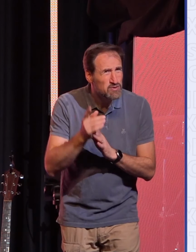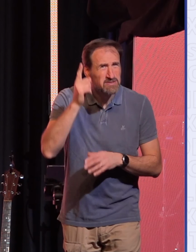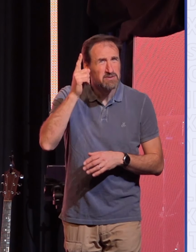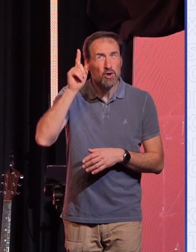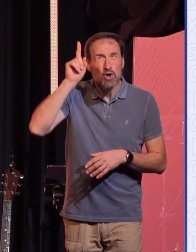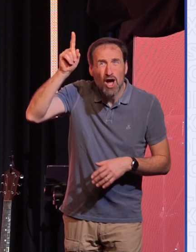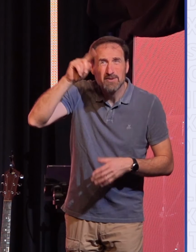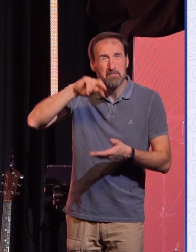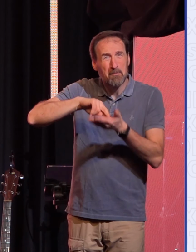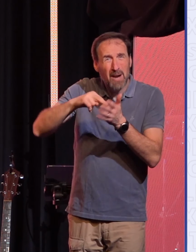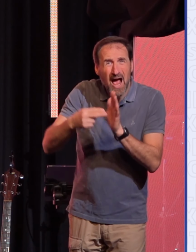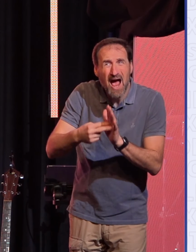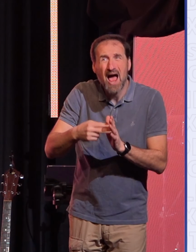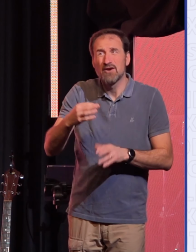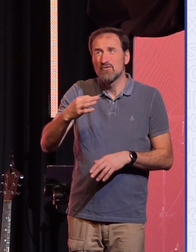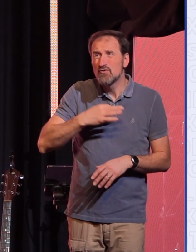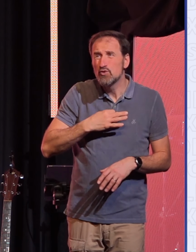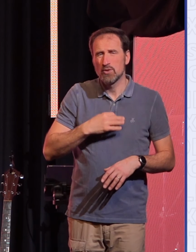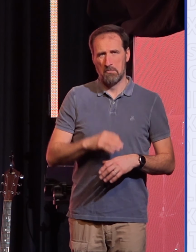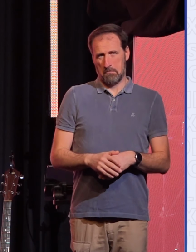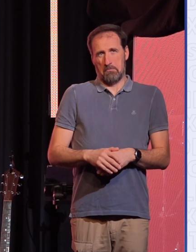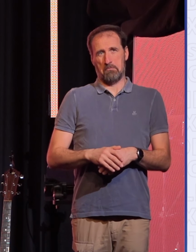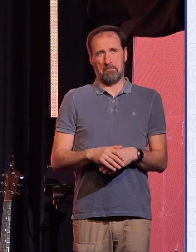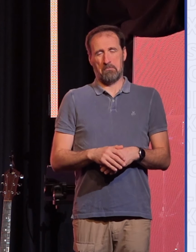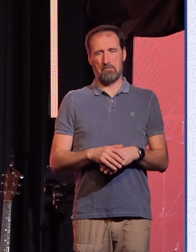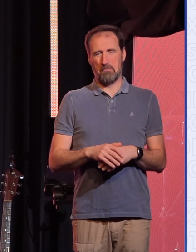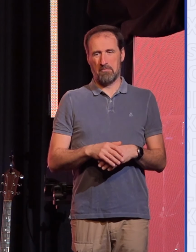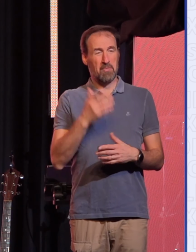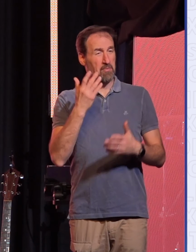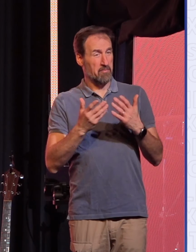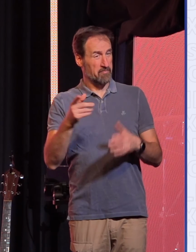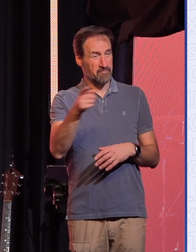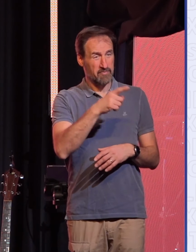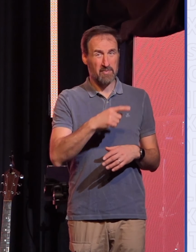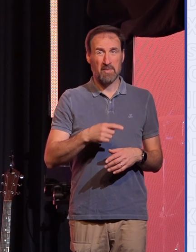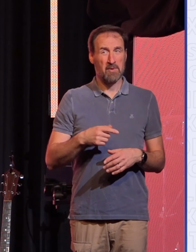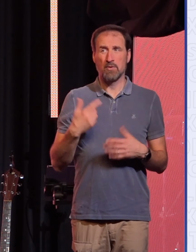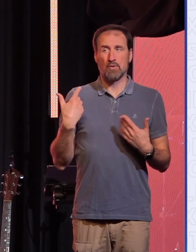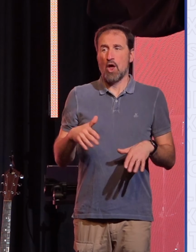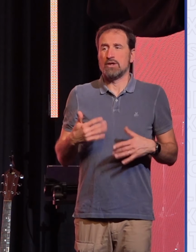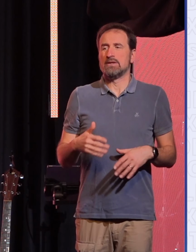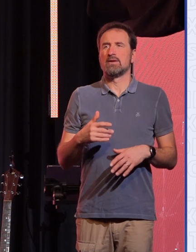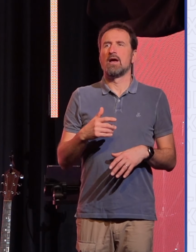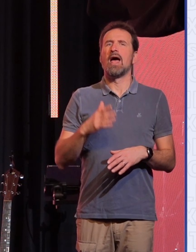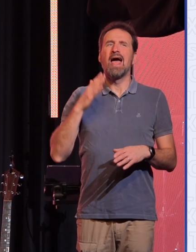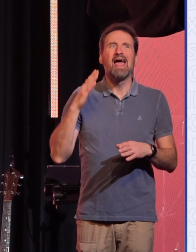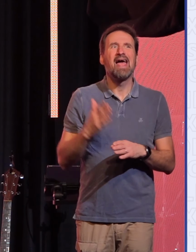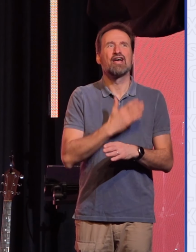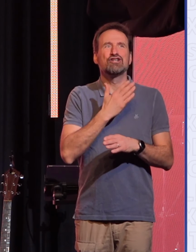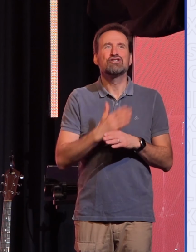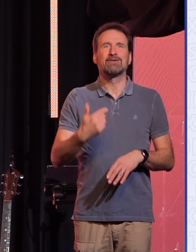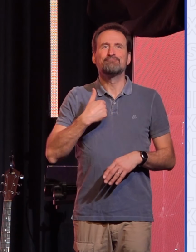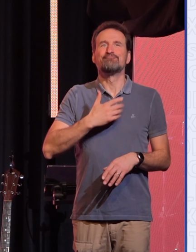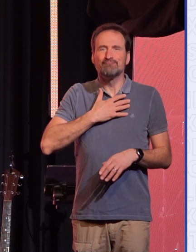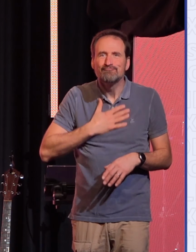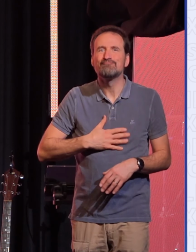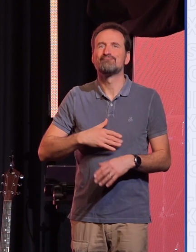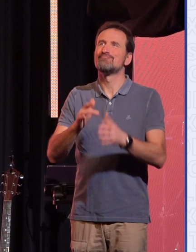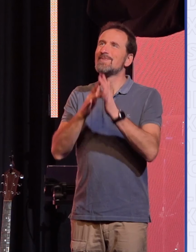eine bewusste Entscheidung getroffen hast, Jesus nachzufolgen mit ganzem Herzen. Und ich will dir heute Morgen, will dir Jesus ein Angebot